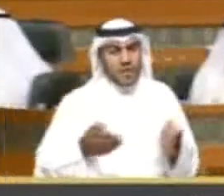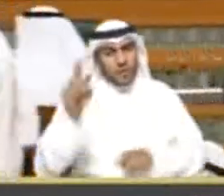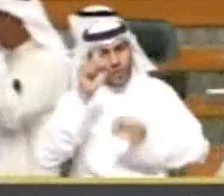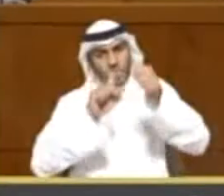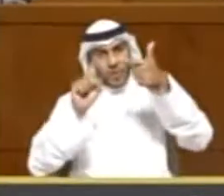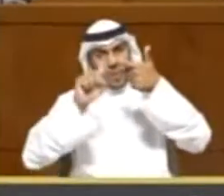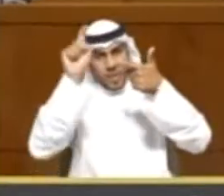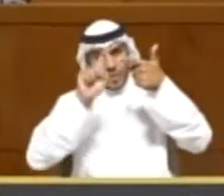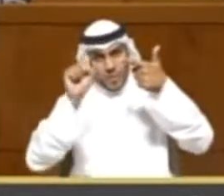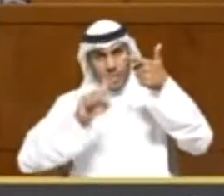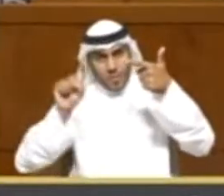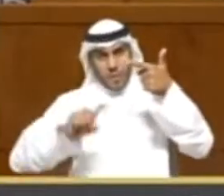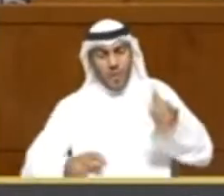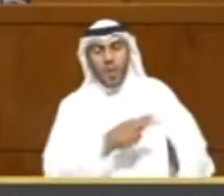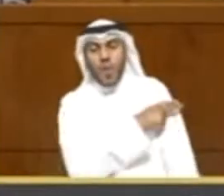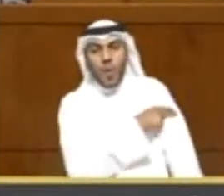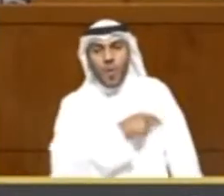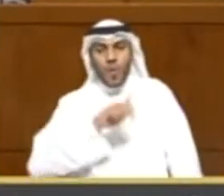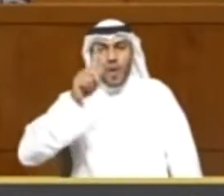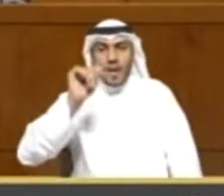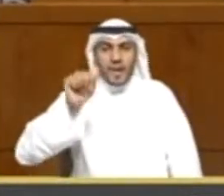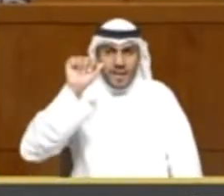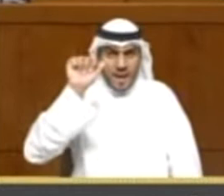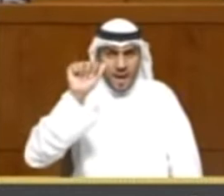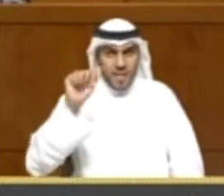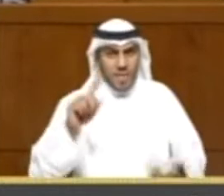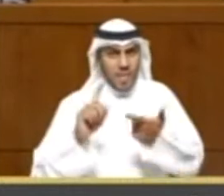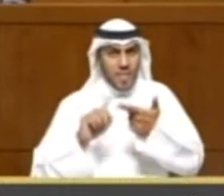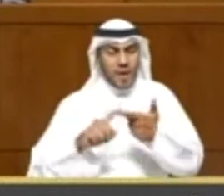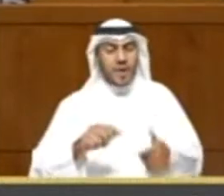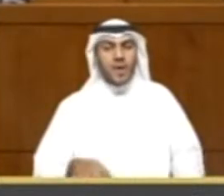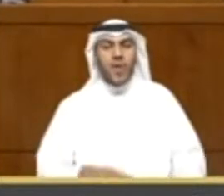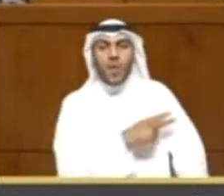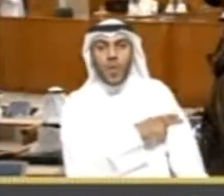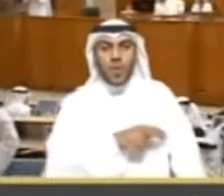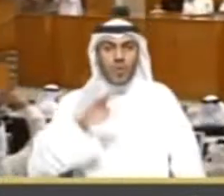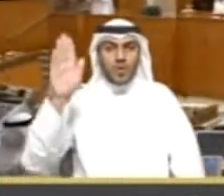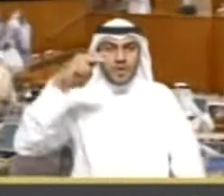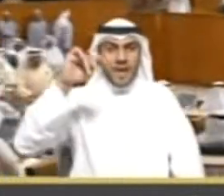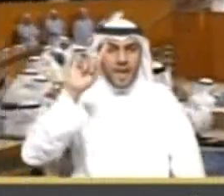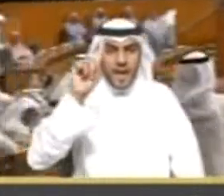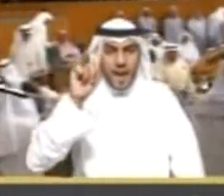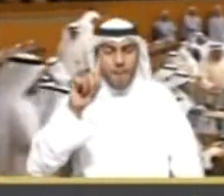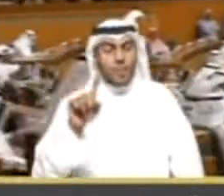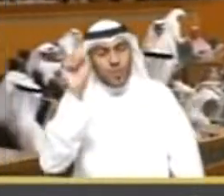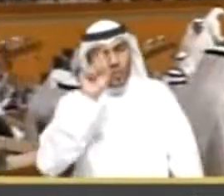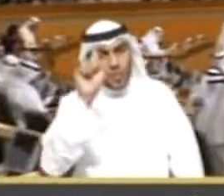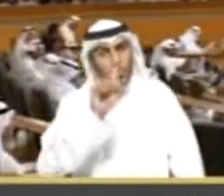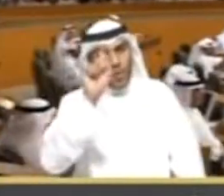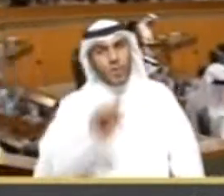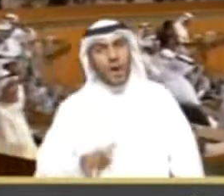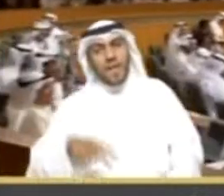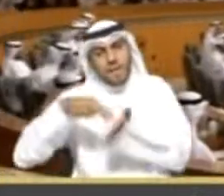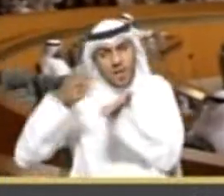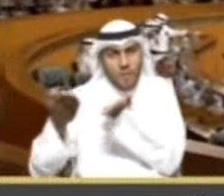الوزراء، والمقدم من النائبين رياض العدساني والشعيب المويزري. ومن المقرر أيضا أن تشهد هذه